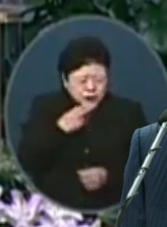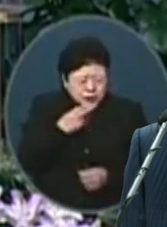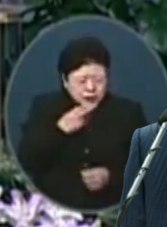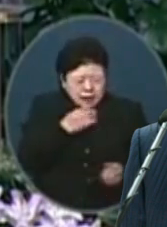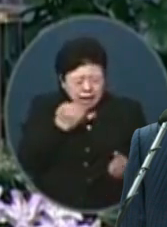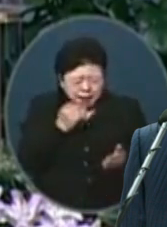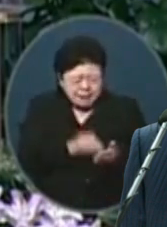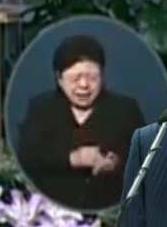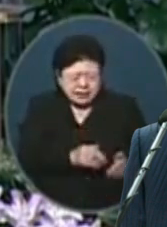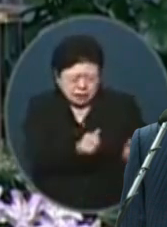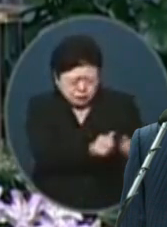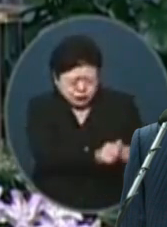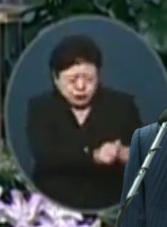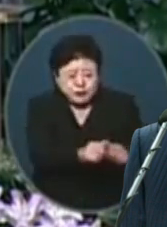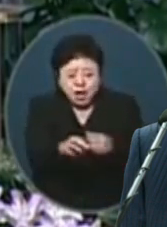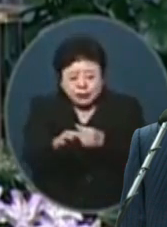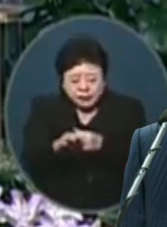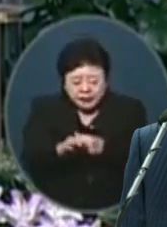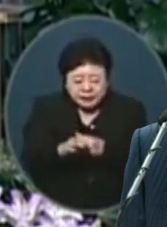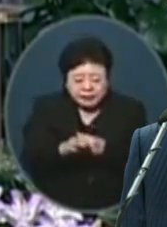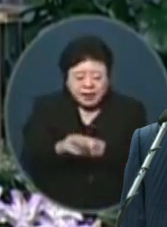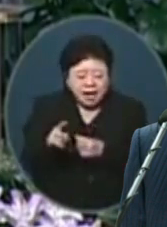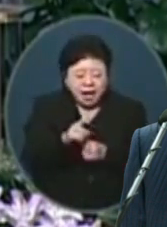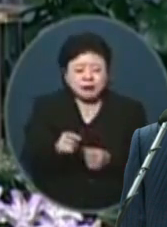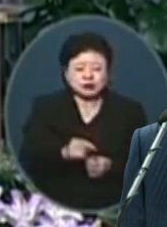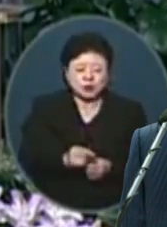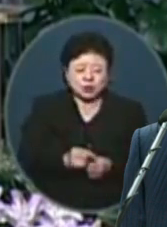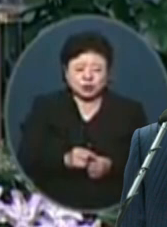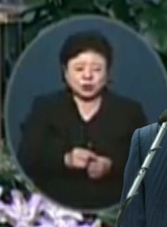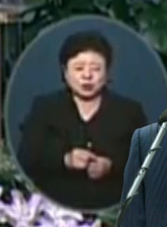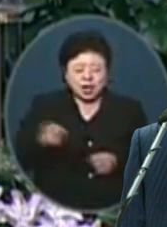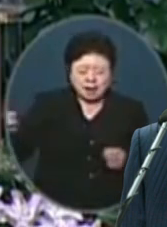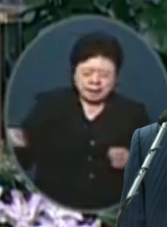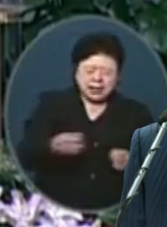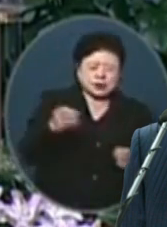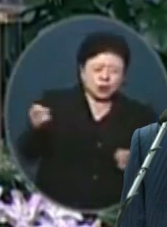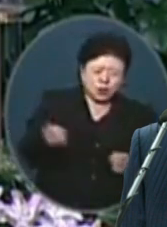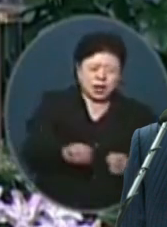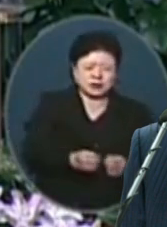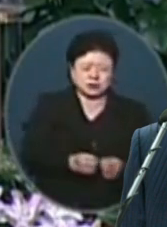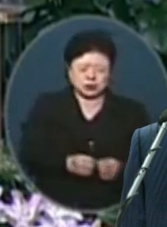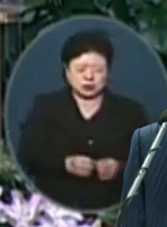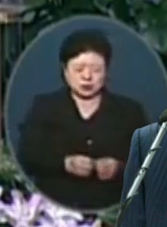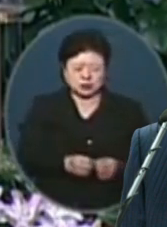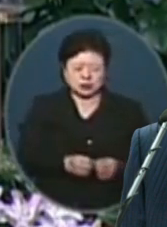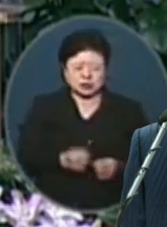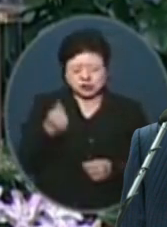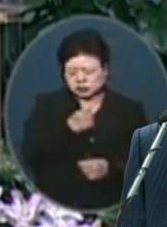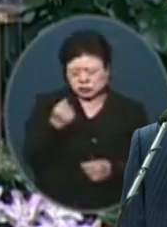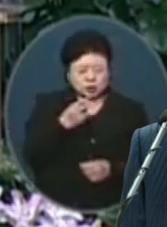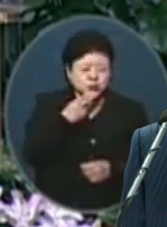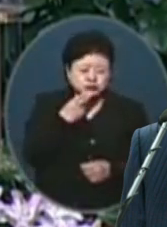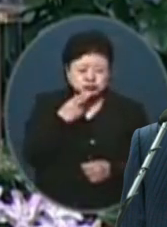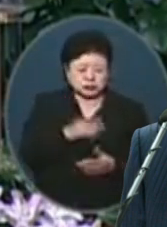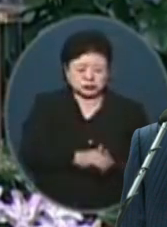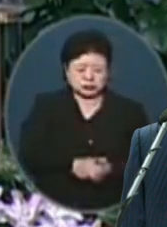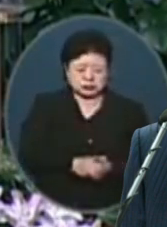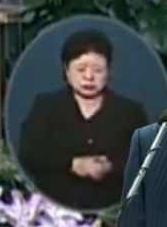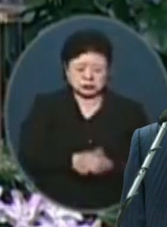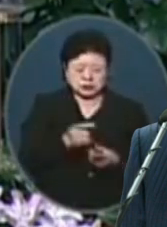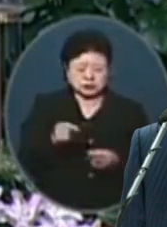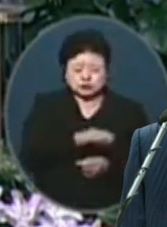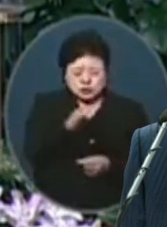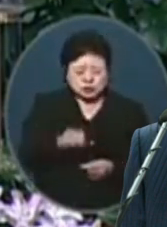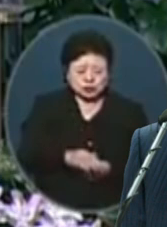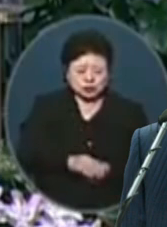바위에 딱 달라붙어있기만 하면 아무도 파도가 그새 몰아쳐도 끝이 없습니다. 이와 같이